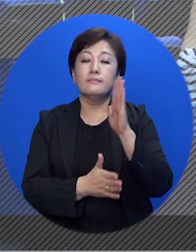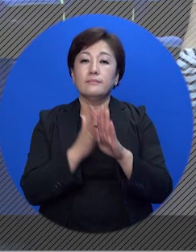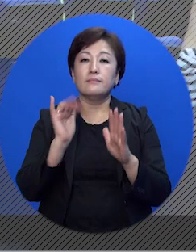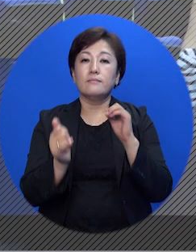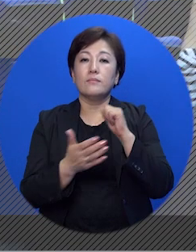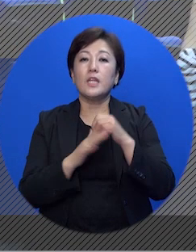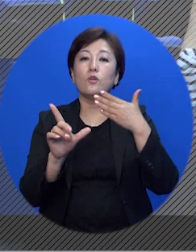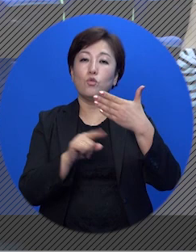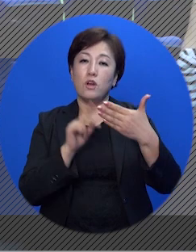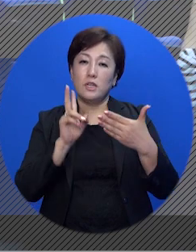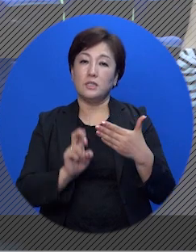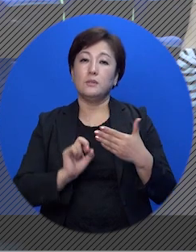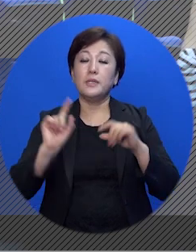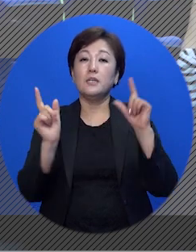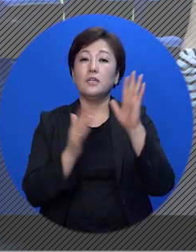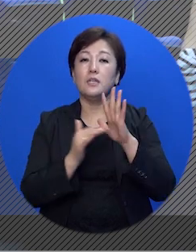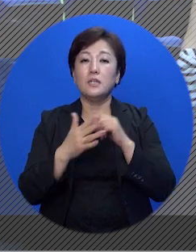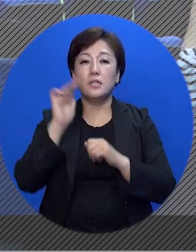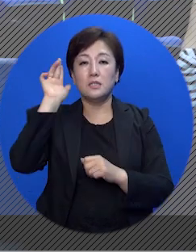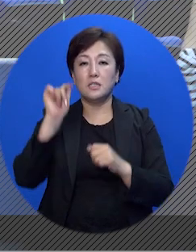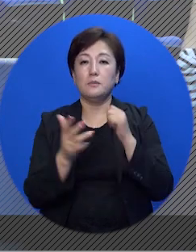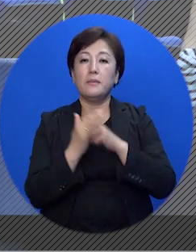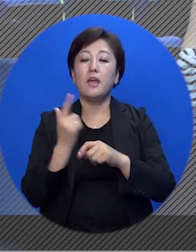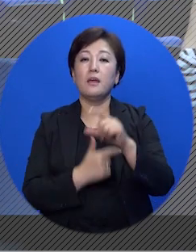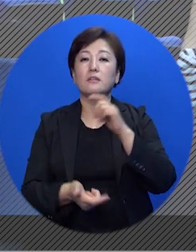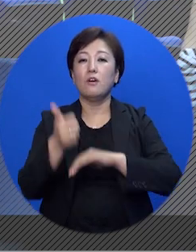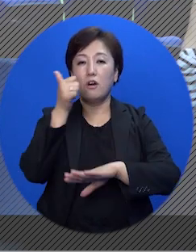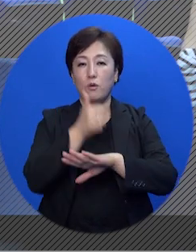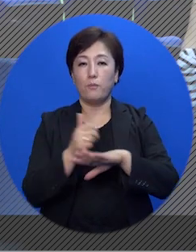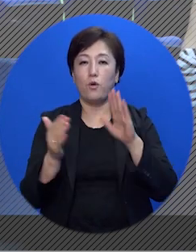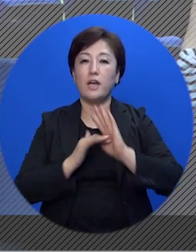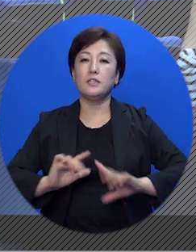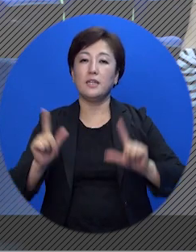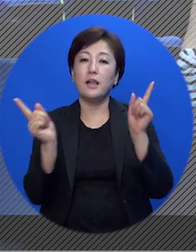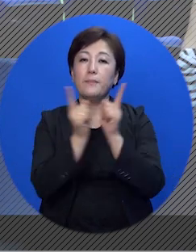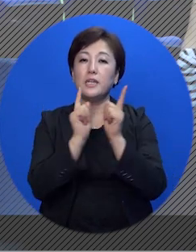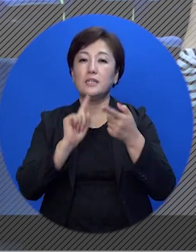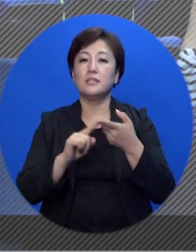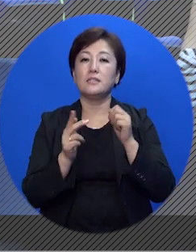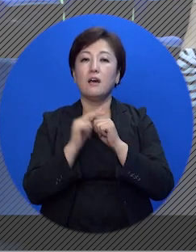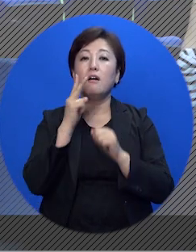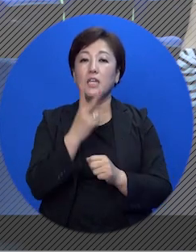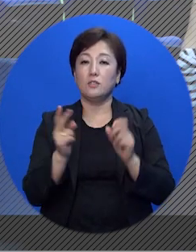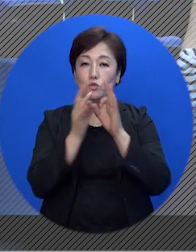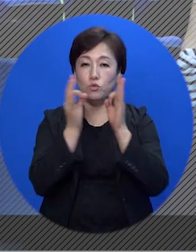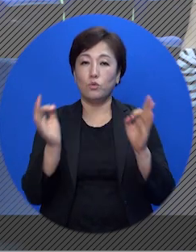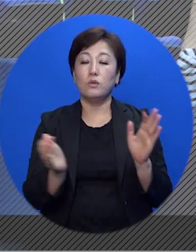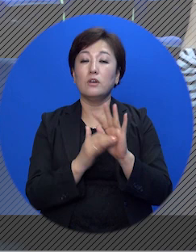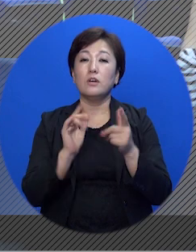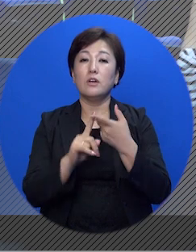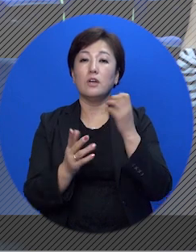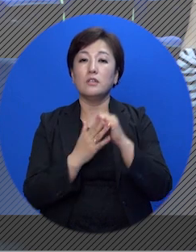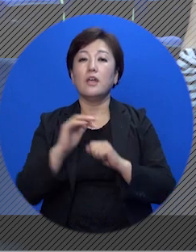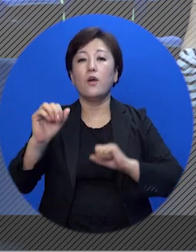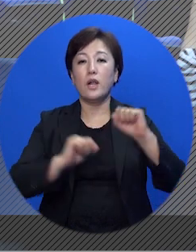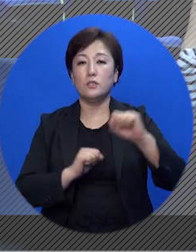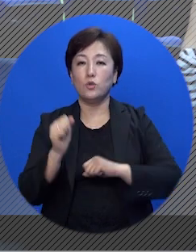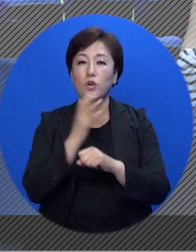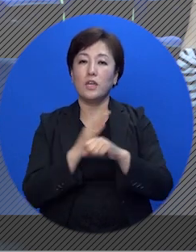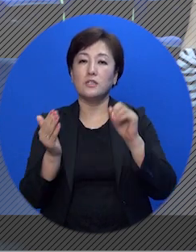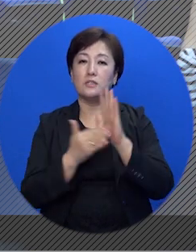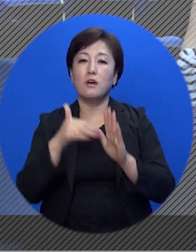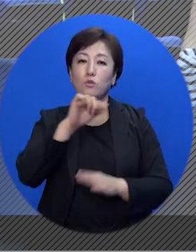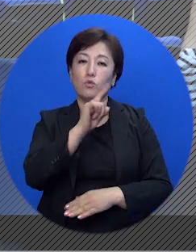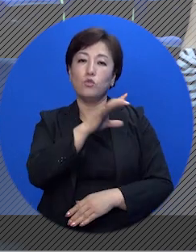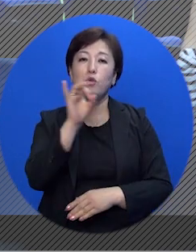울산시는 9월 21일 치매 극복의 날을 맞아 2주간 치매 극복 주간을 설정하고 주간 행사로 구군별